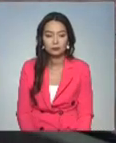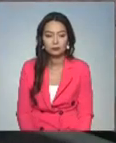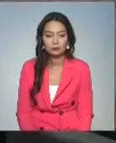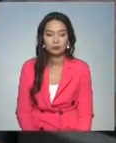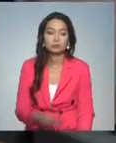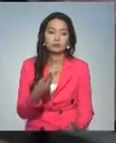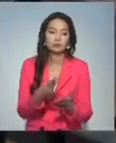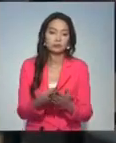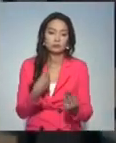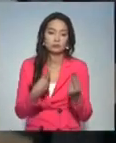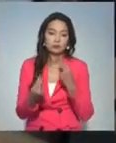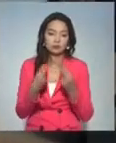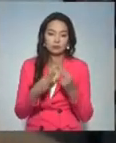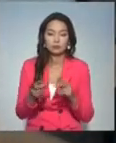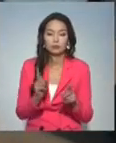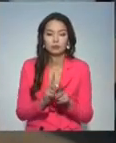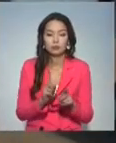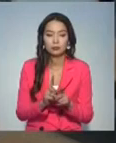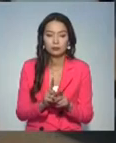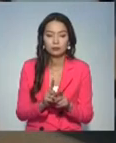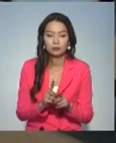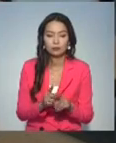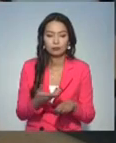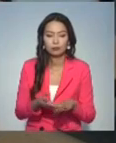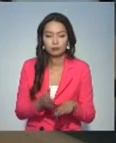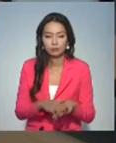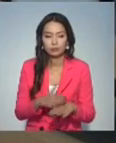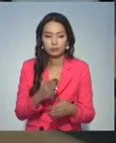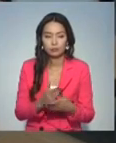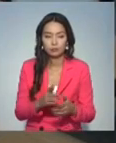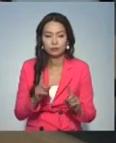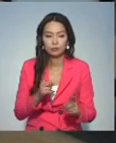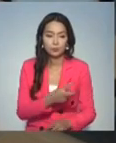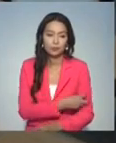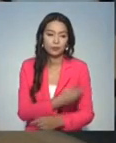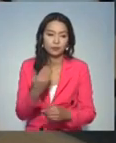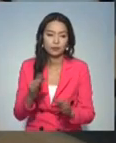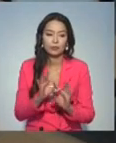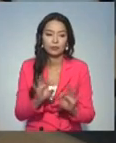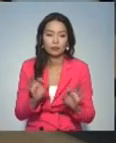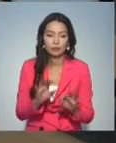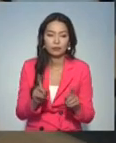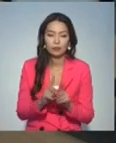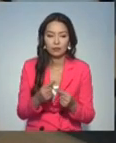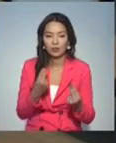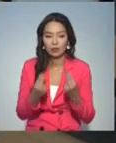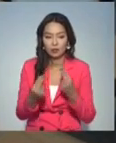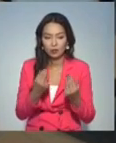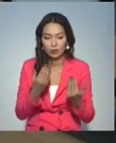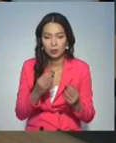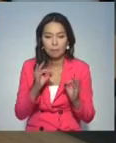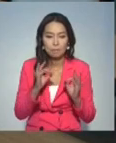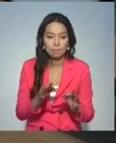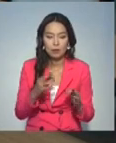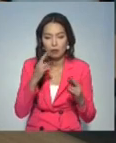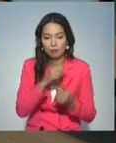Жатып алып шеу шаңға шайлы болғанмен ағзаға ауыр. Себебі ақылаттылардың айтуынша шантайып шелінген ас дұрыс